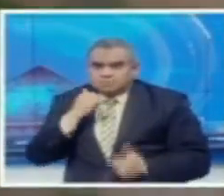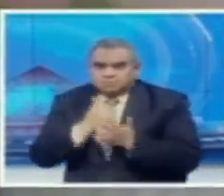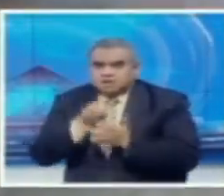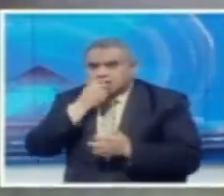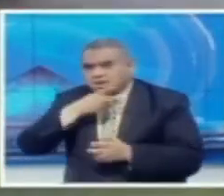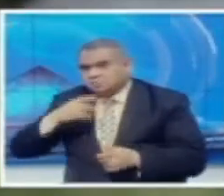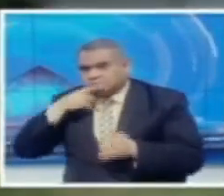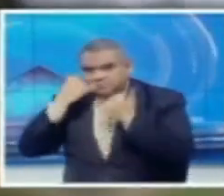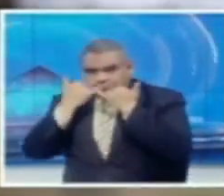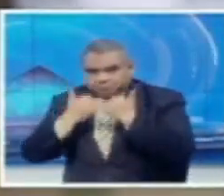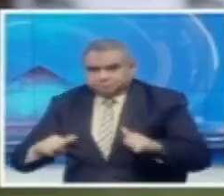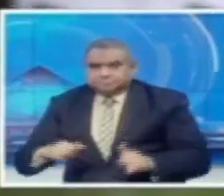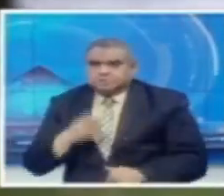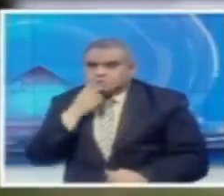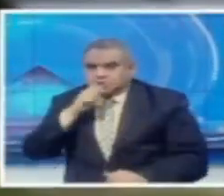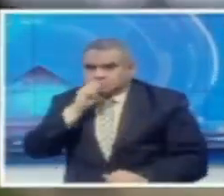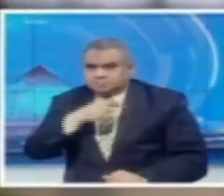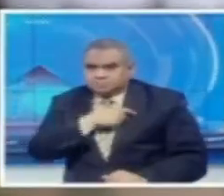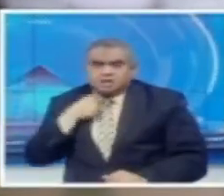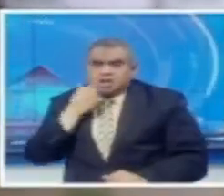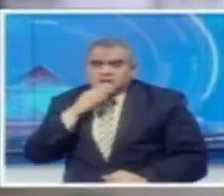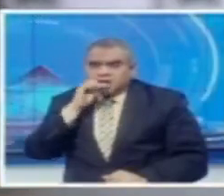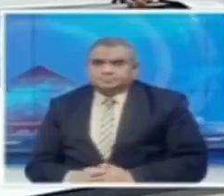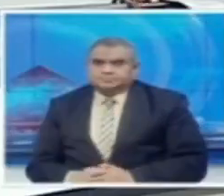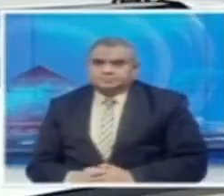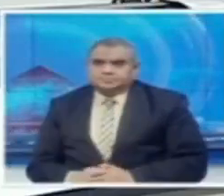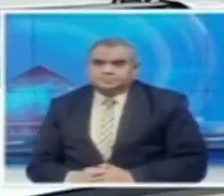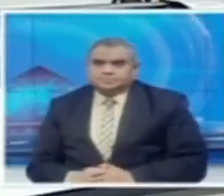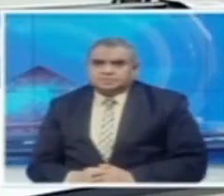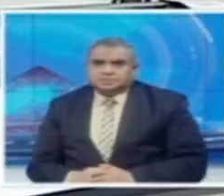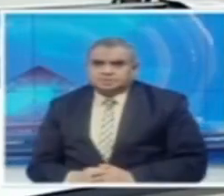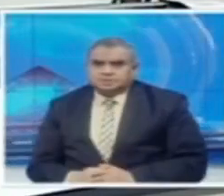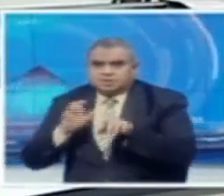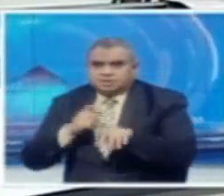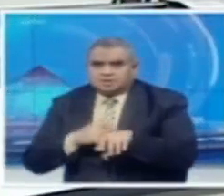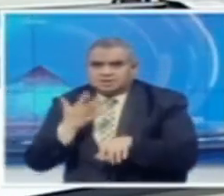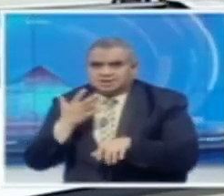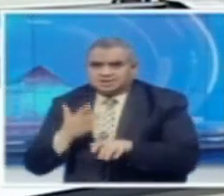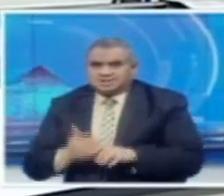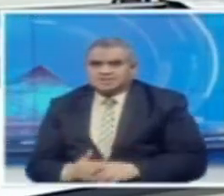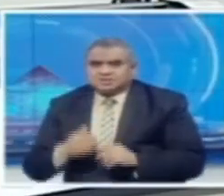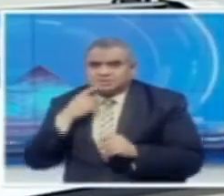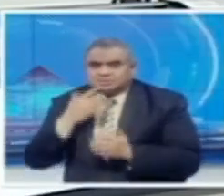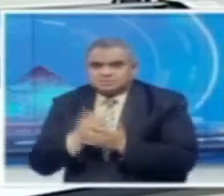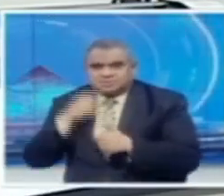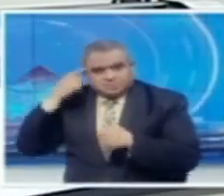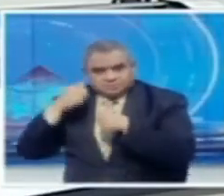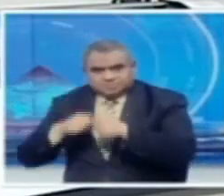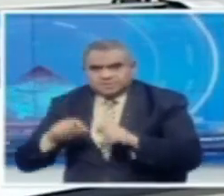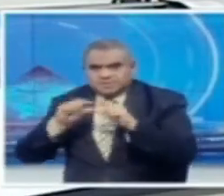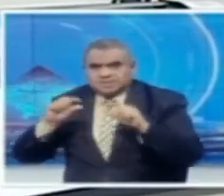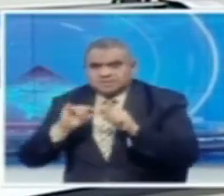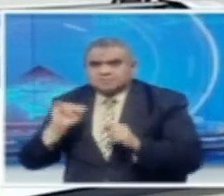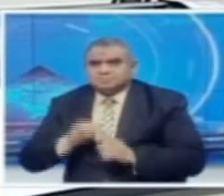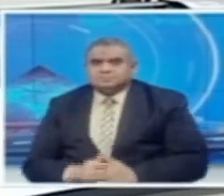غذائية. عبد الله بركات، التلفزيون المصري. نهاية الخامسة وهذا تذكير بأبرز ما جاء